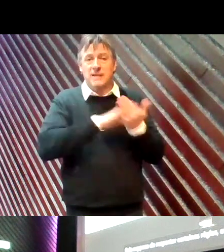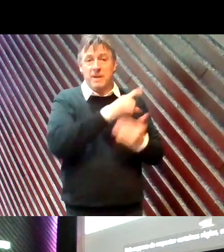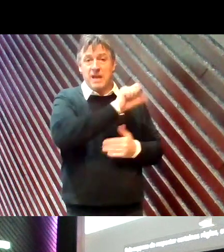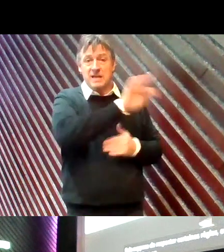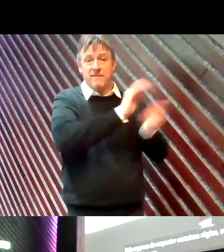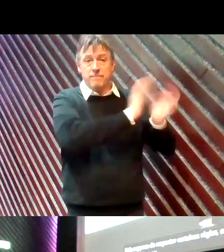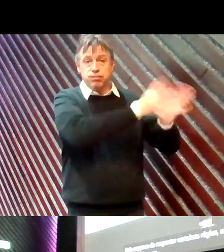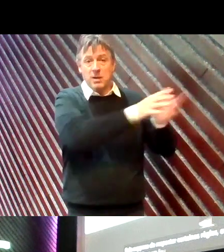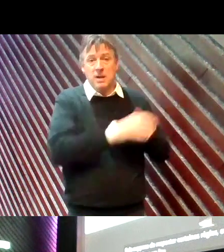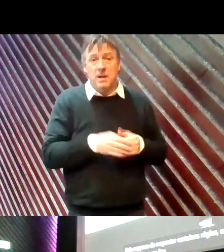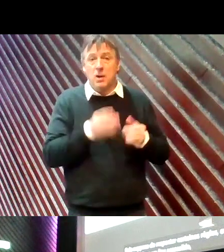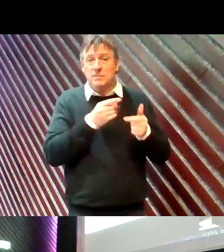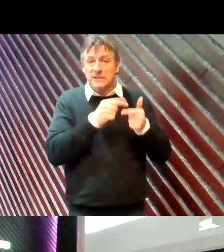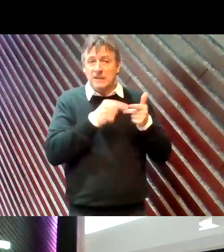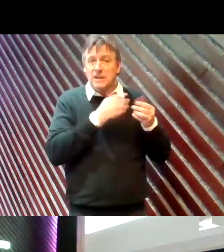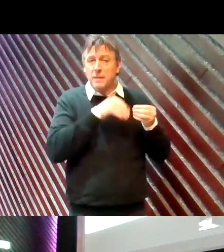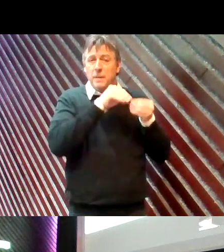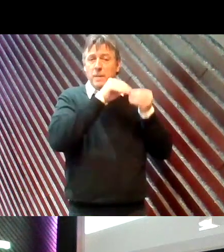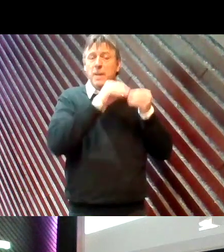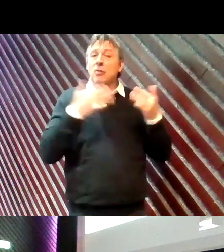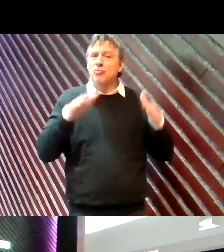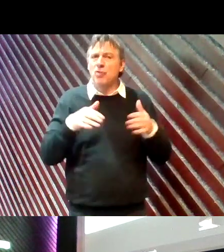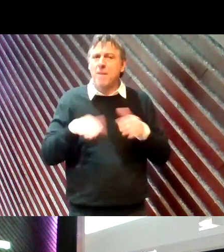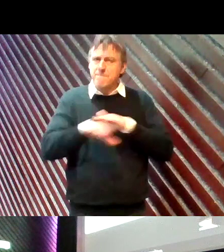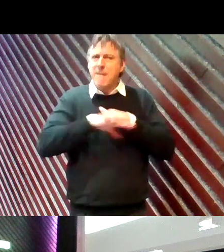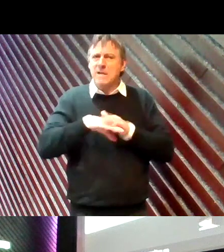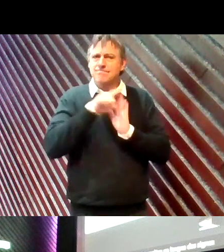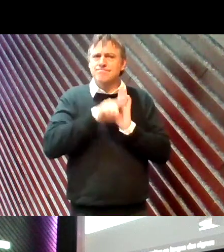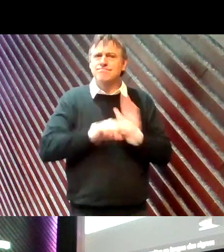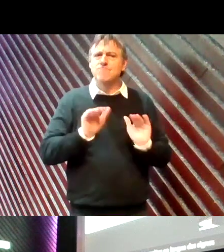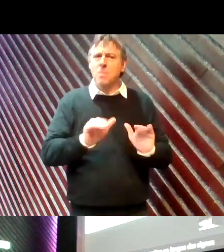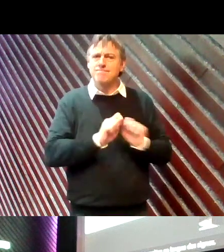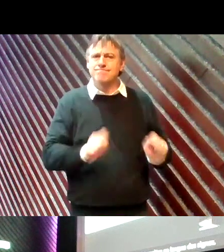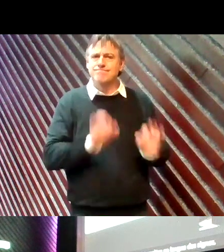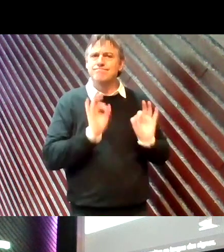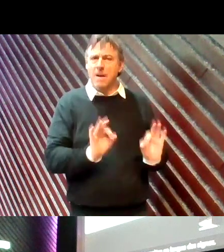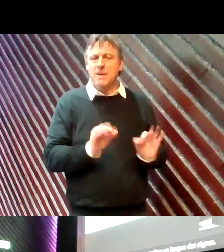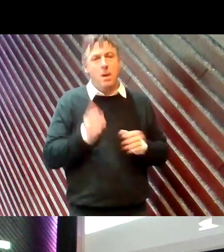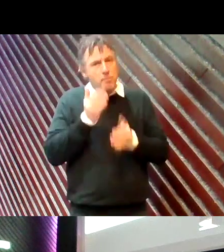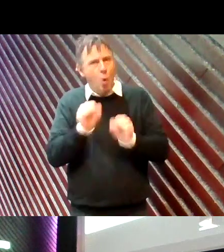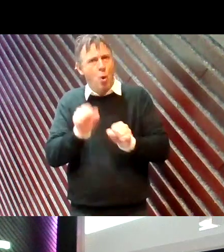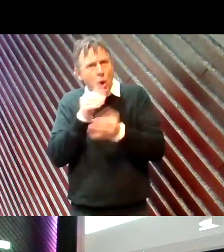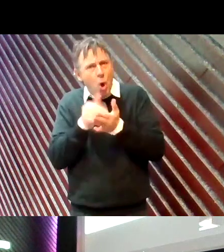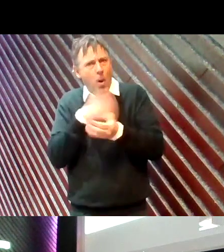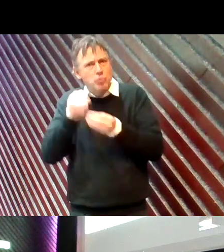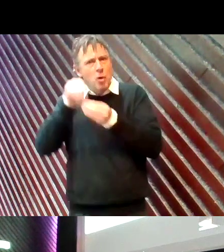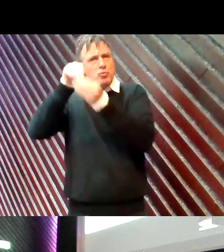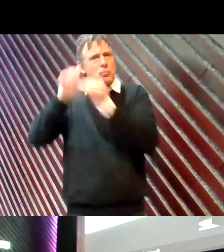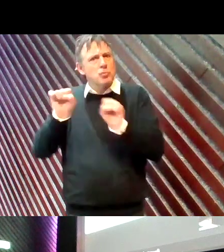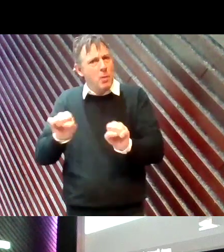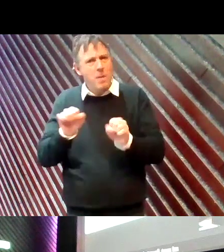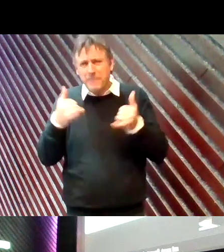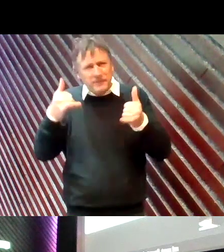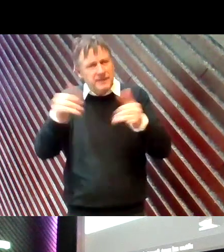faire encore plus, mais il y a déjà cette débat-là. C'est tout le travail pour que tous les outils digitaux